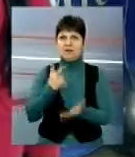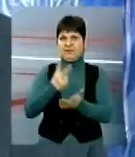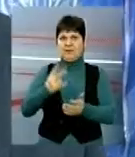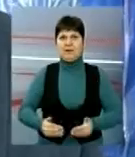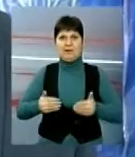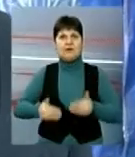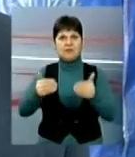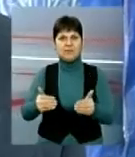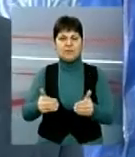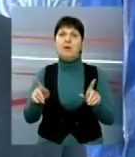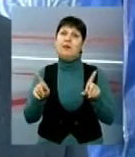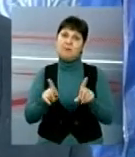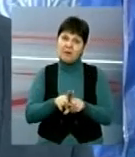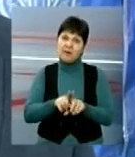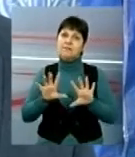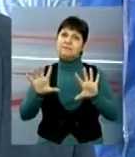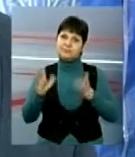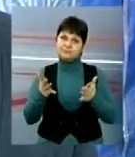етапи. Всяке буває, видно,